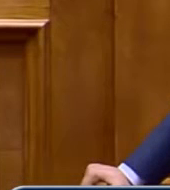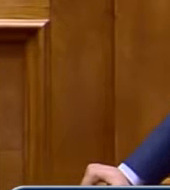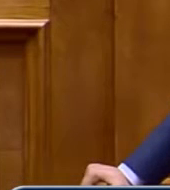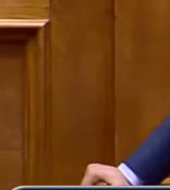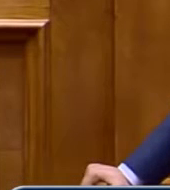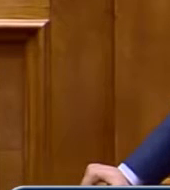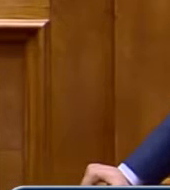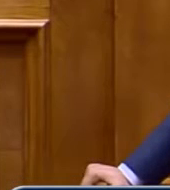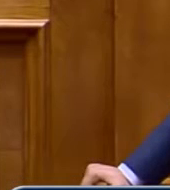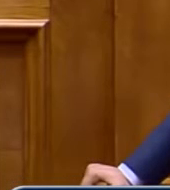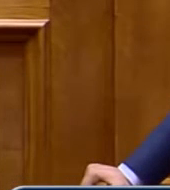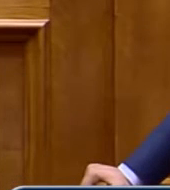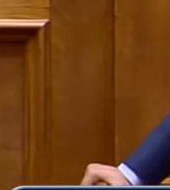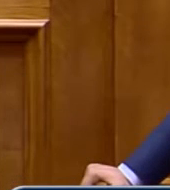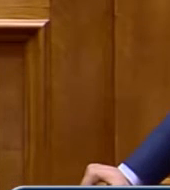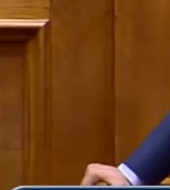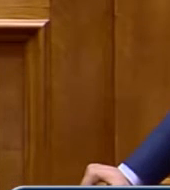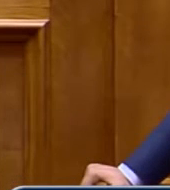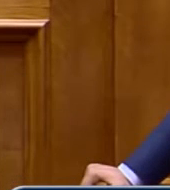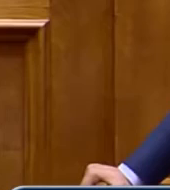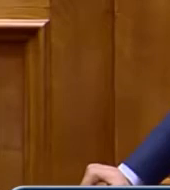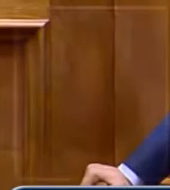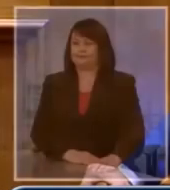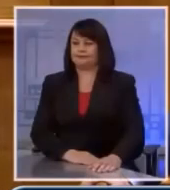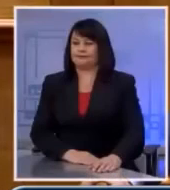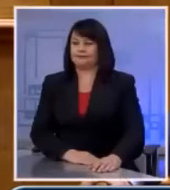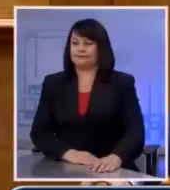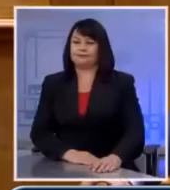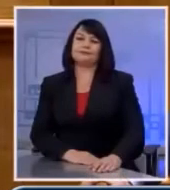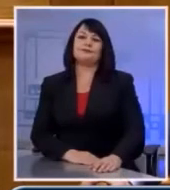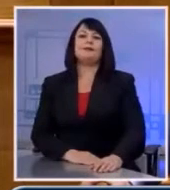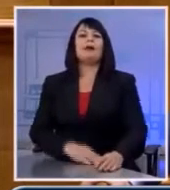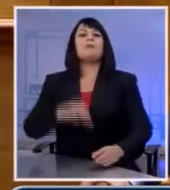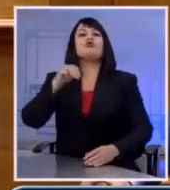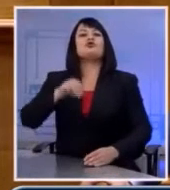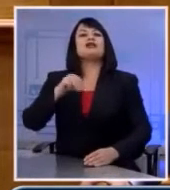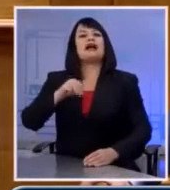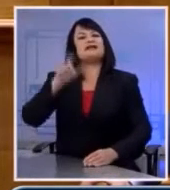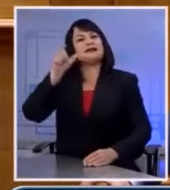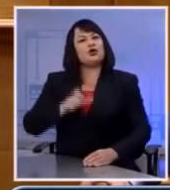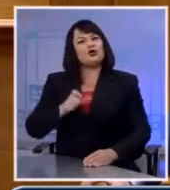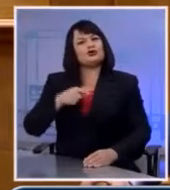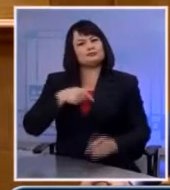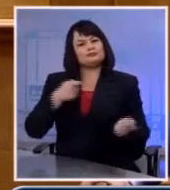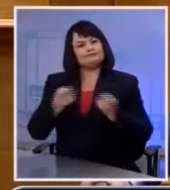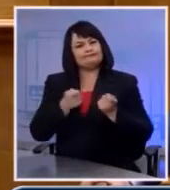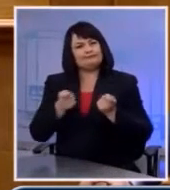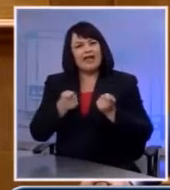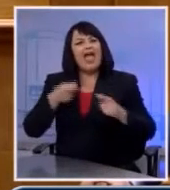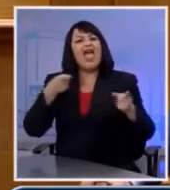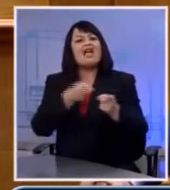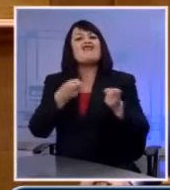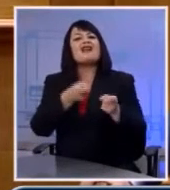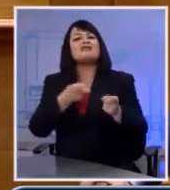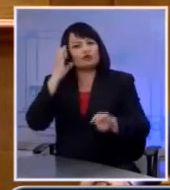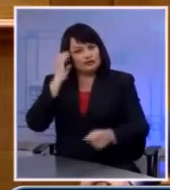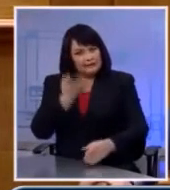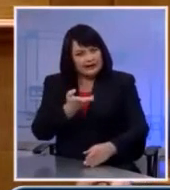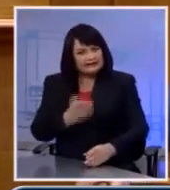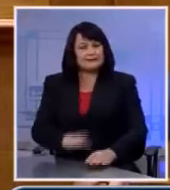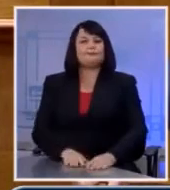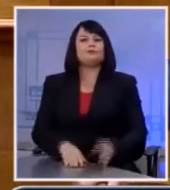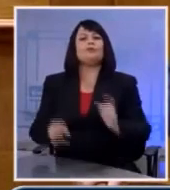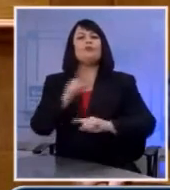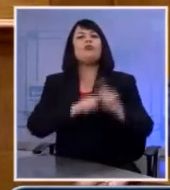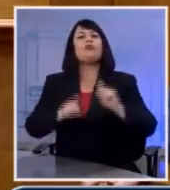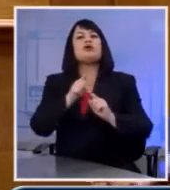των εκβιαστών. Και ποια είναι ακόμη και σήμερα επικεφαλής του εσωτερικού